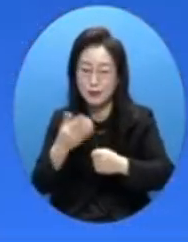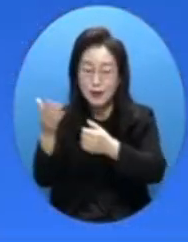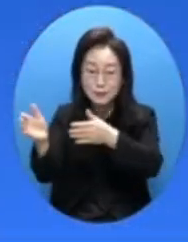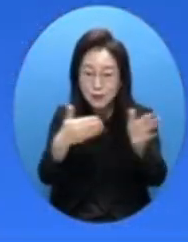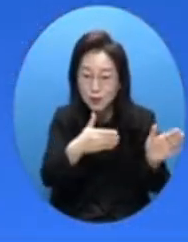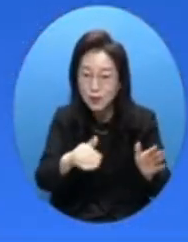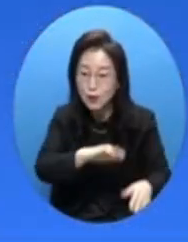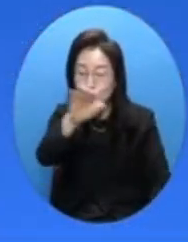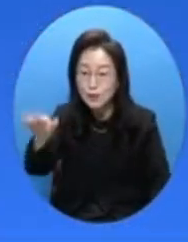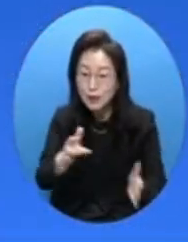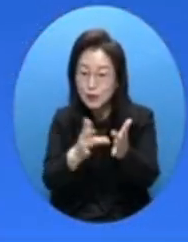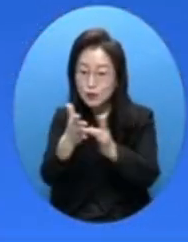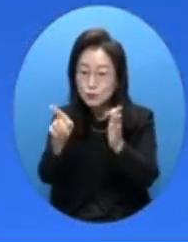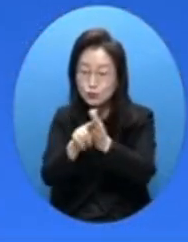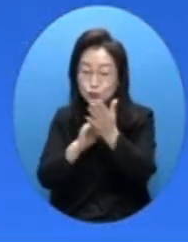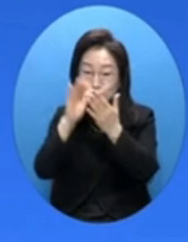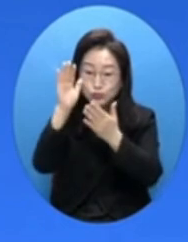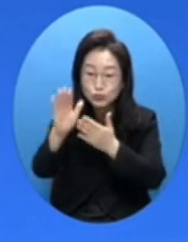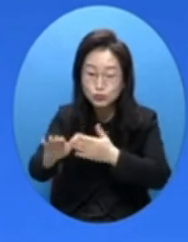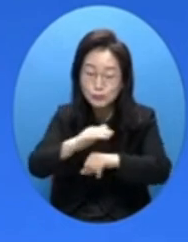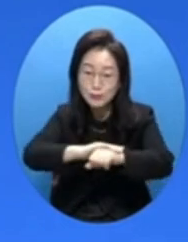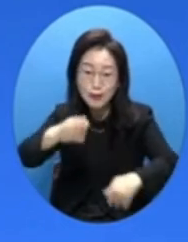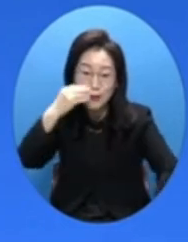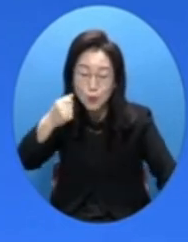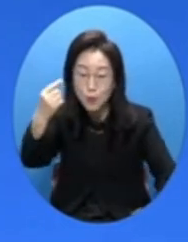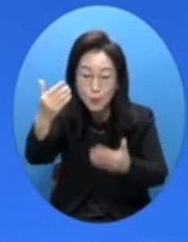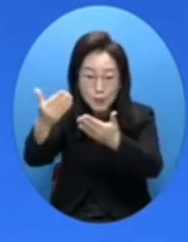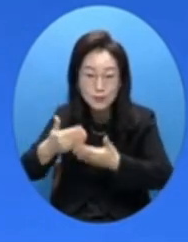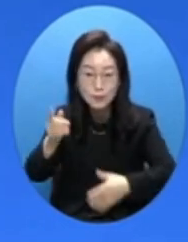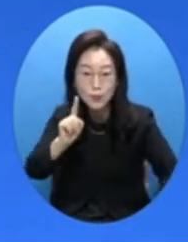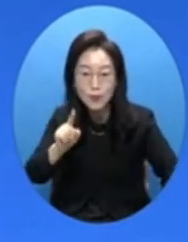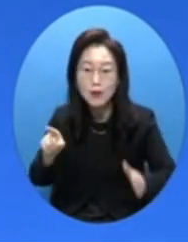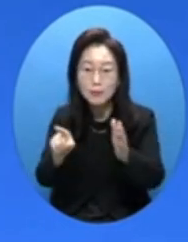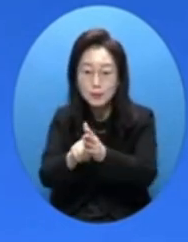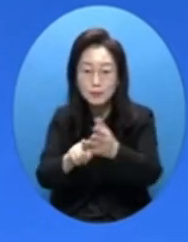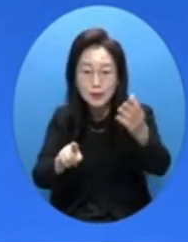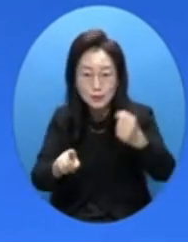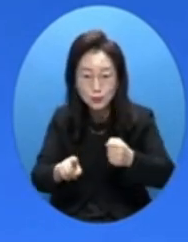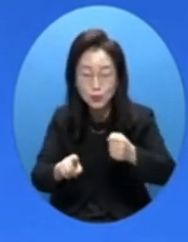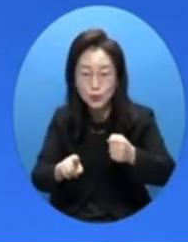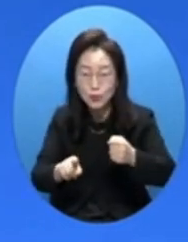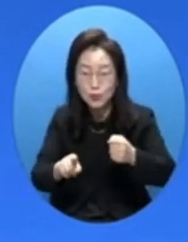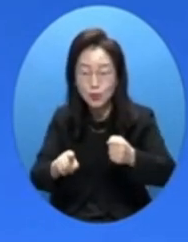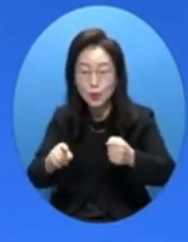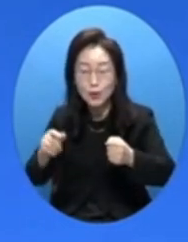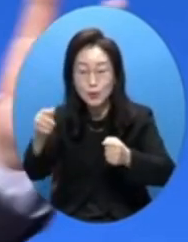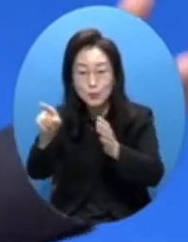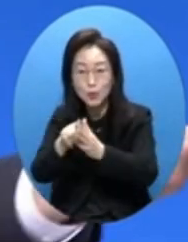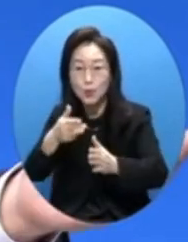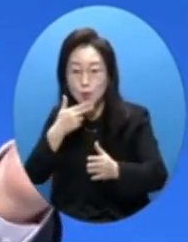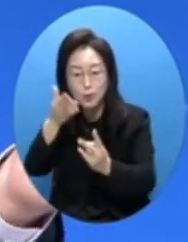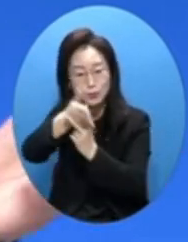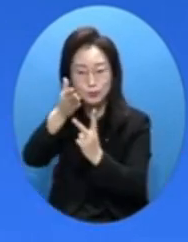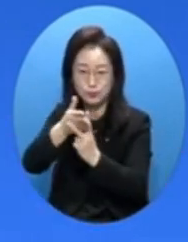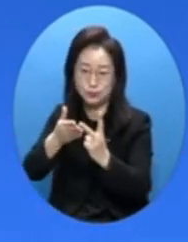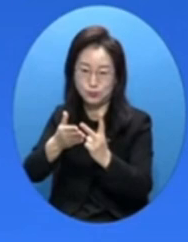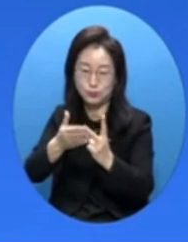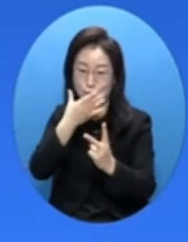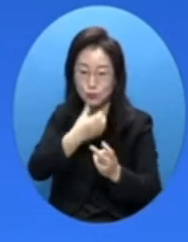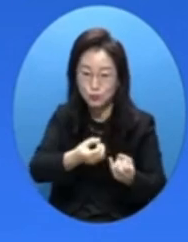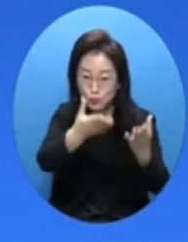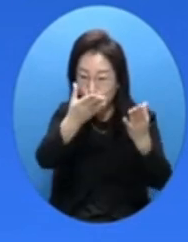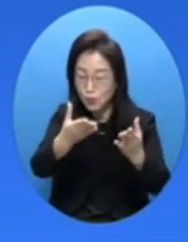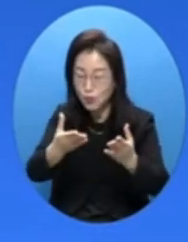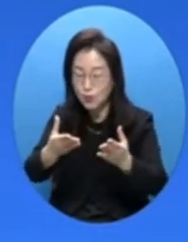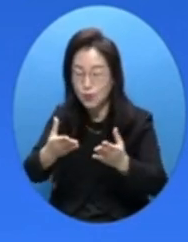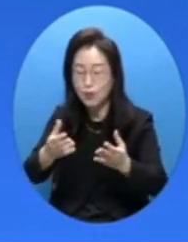것은 우리 몫입니다. 우리가 믿음으로 사느냐 아니면 믿음으로 살지 못하느냐, 여기에 따라서 축복과 우리 환난이 우리 앞에